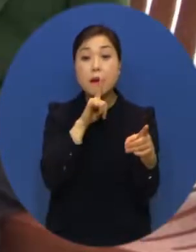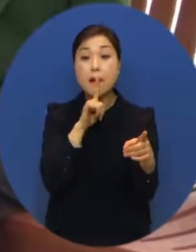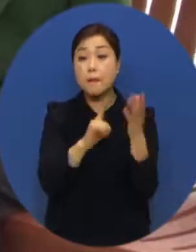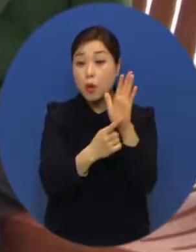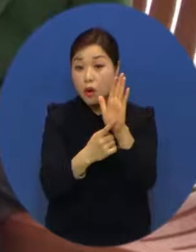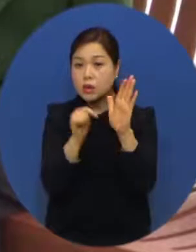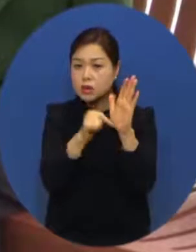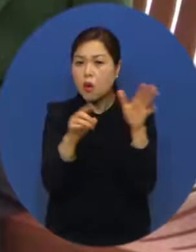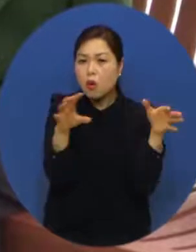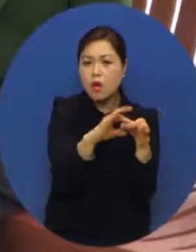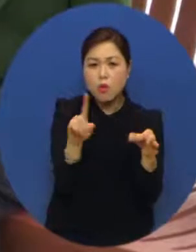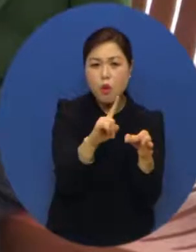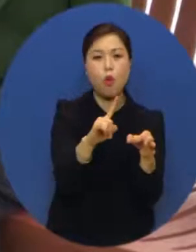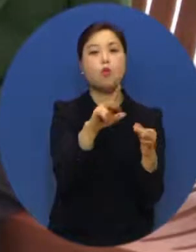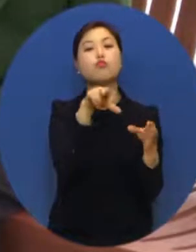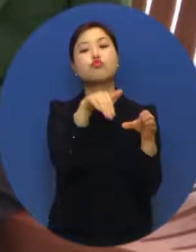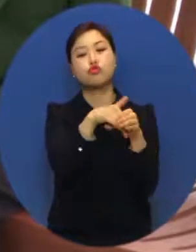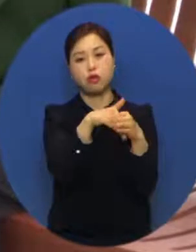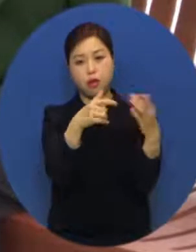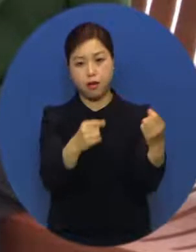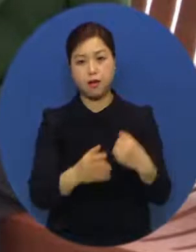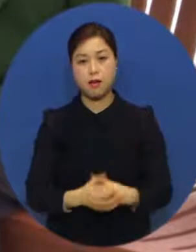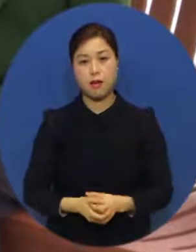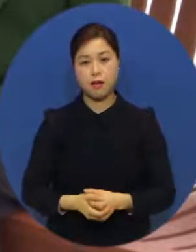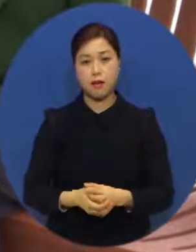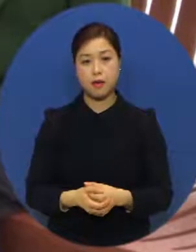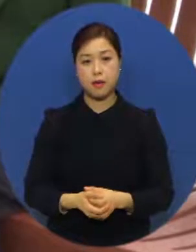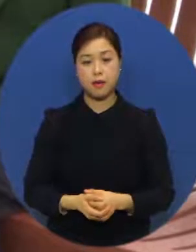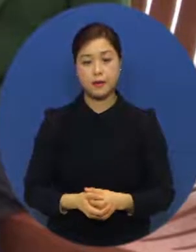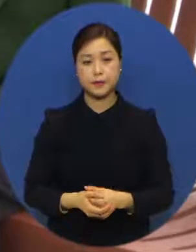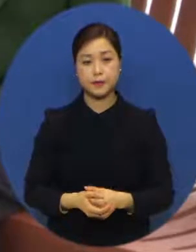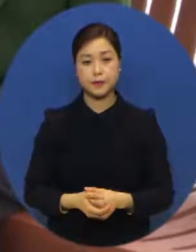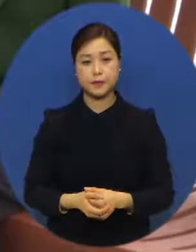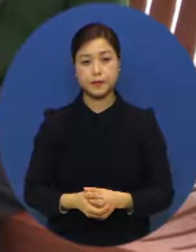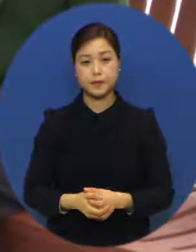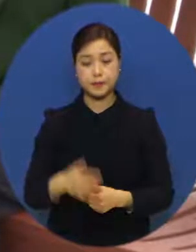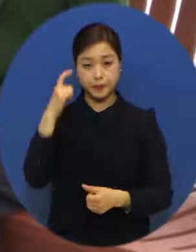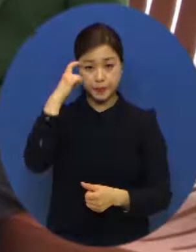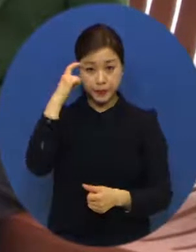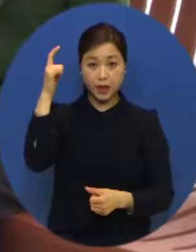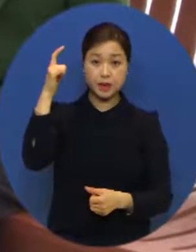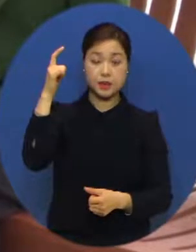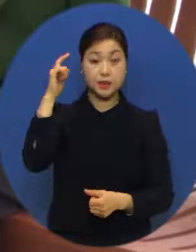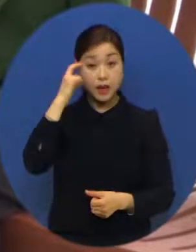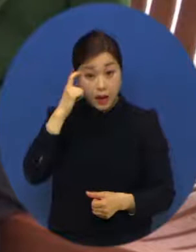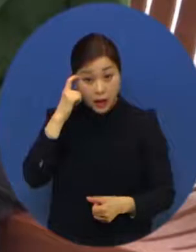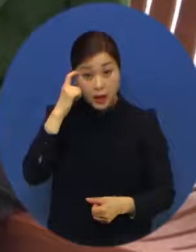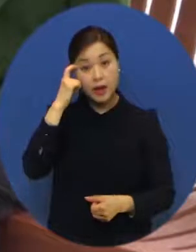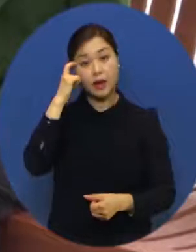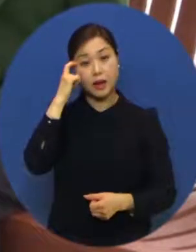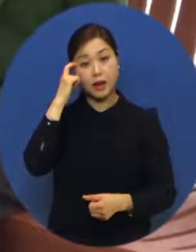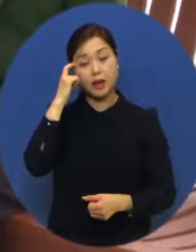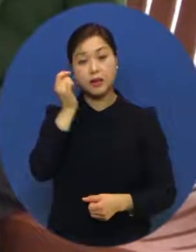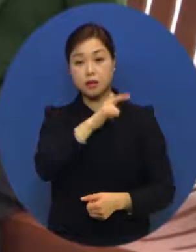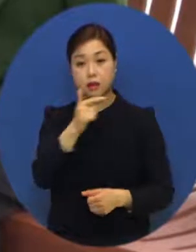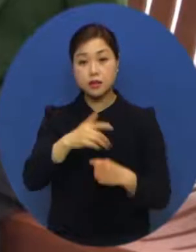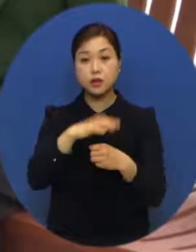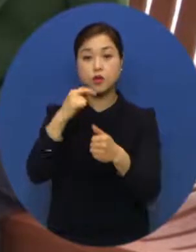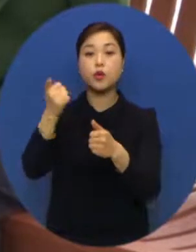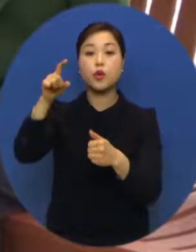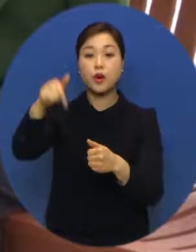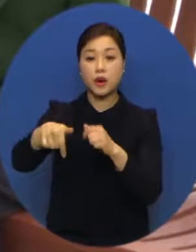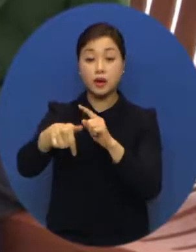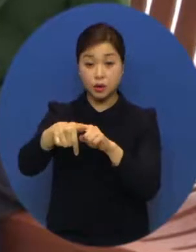일어나는 것이고 그래서 이 창의적인 발상 이런 것들이 교육학에서도